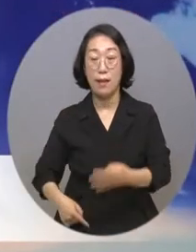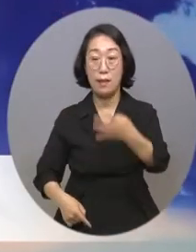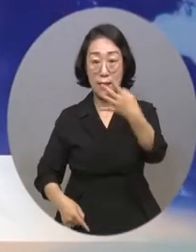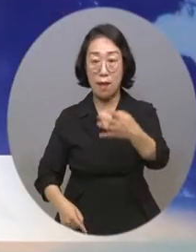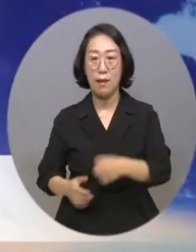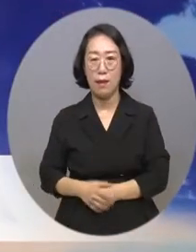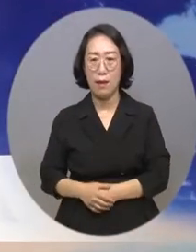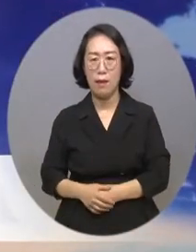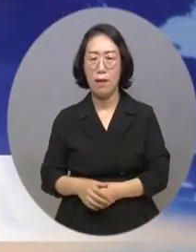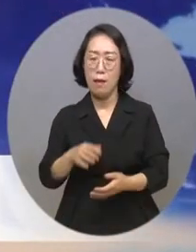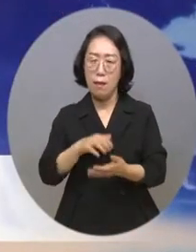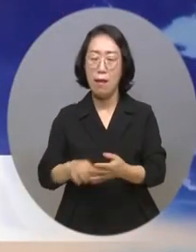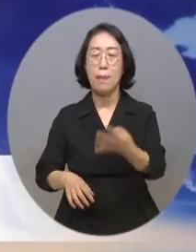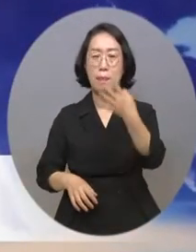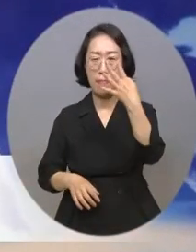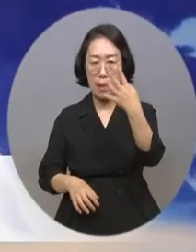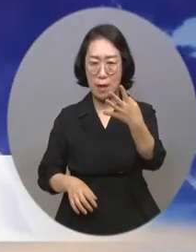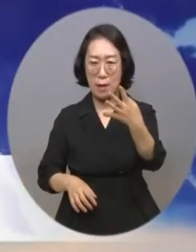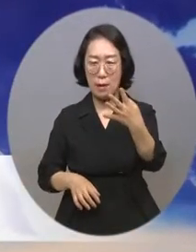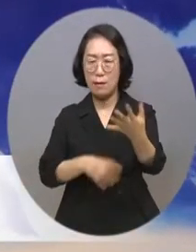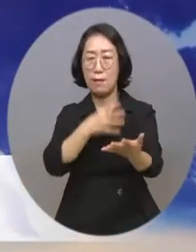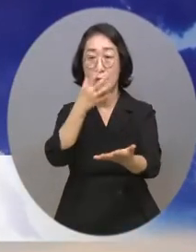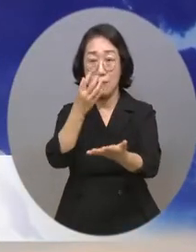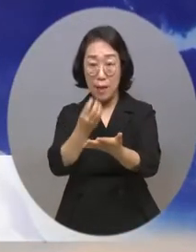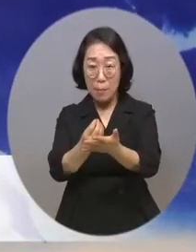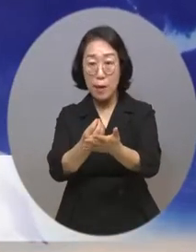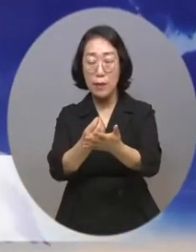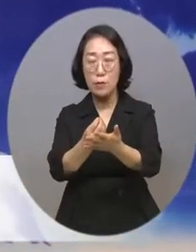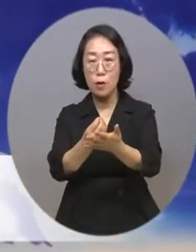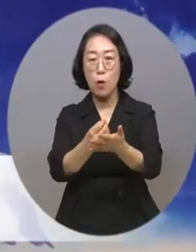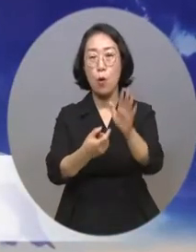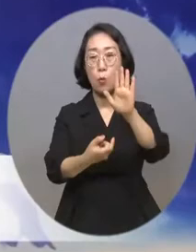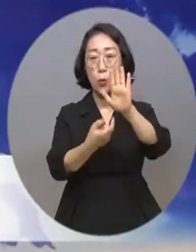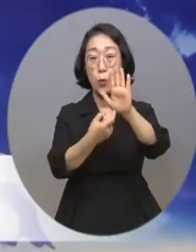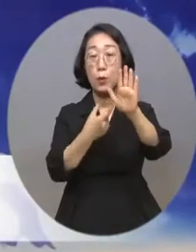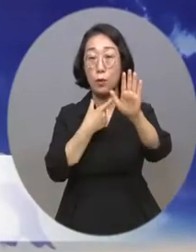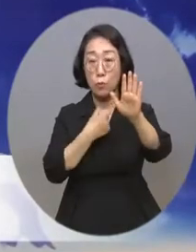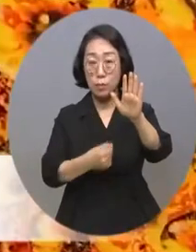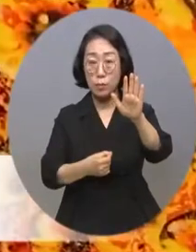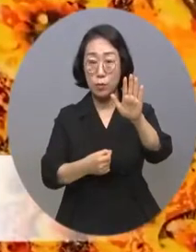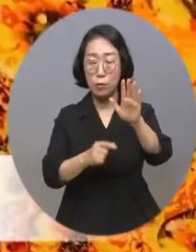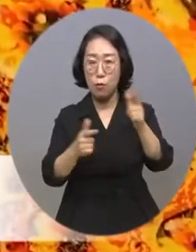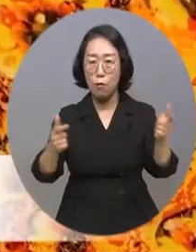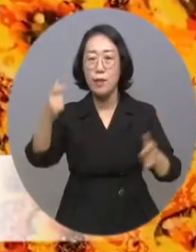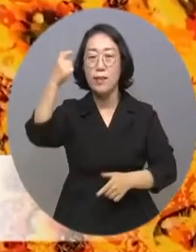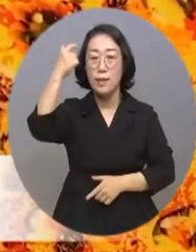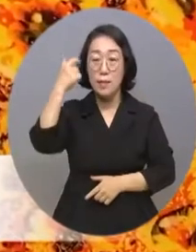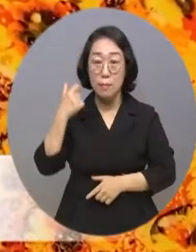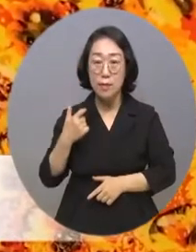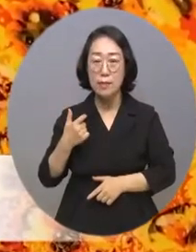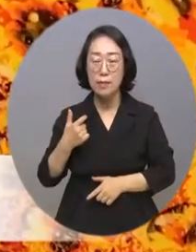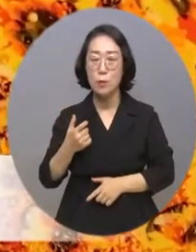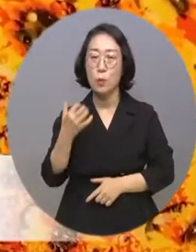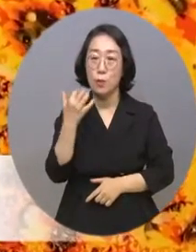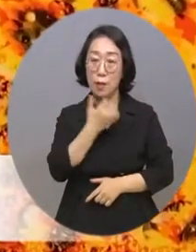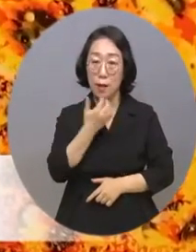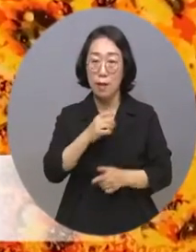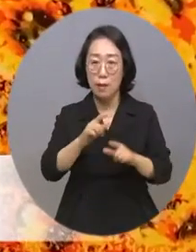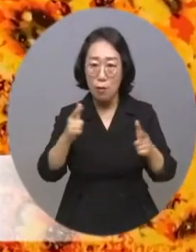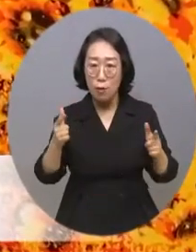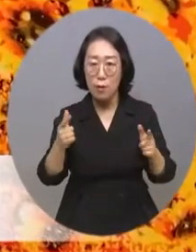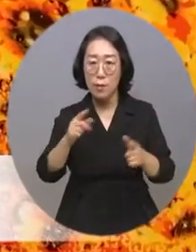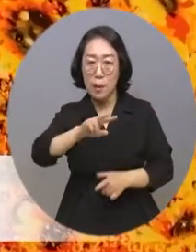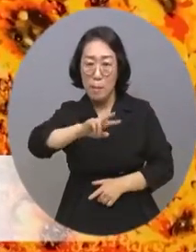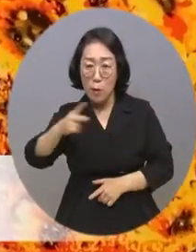원소를 노견 되고자 그 소개에 이미지들을 형태를 또 색상을 바꿔